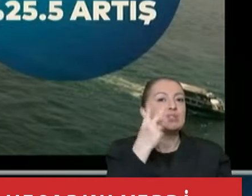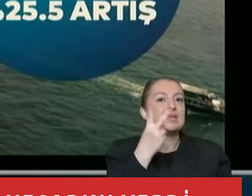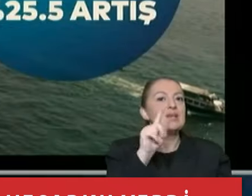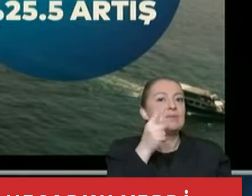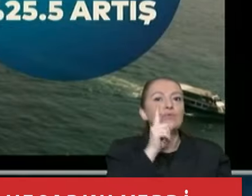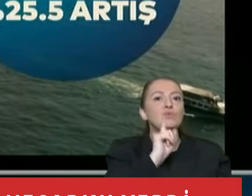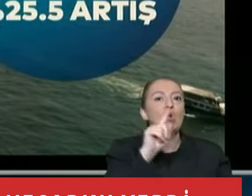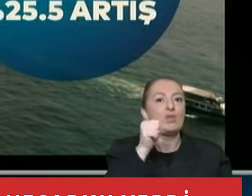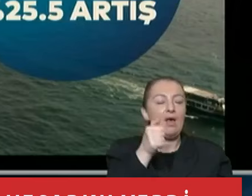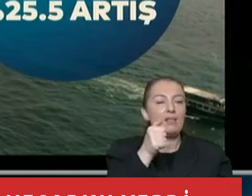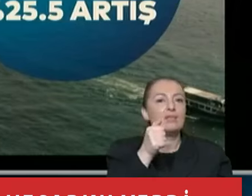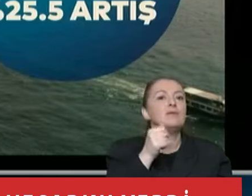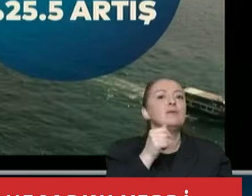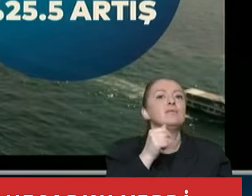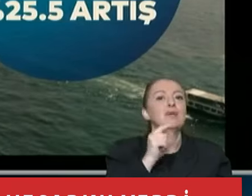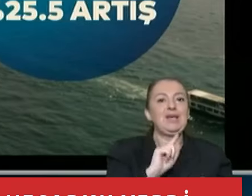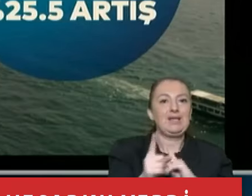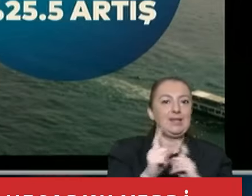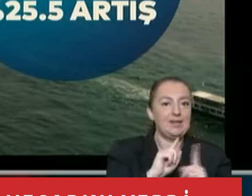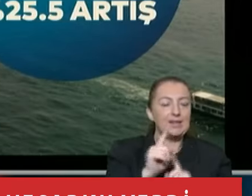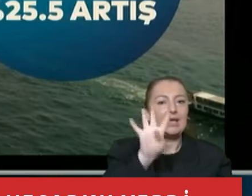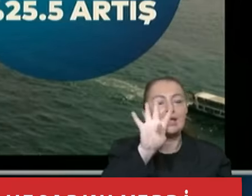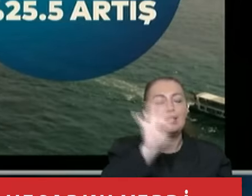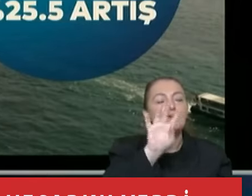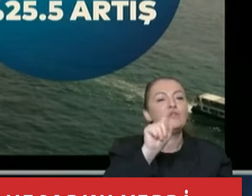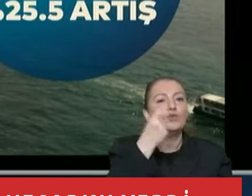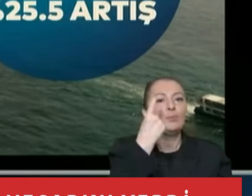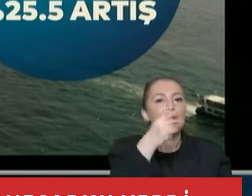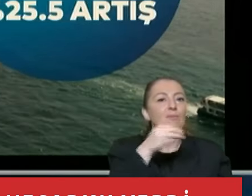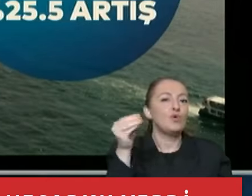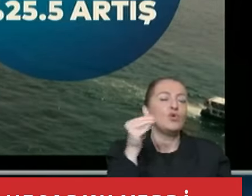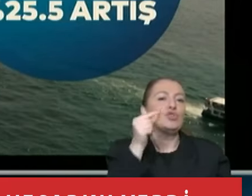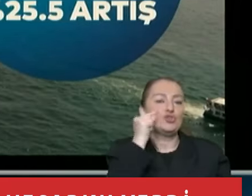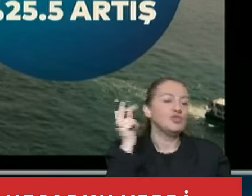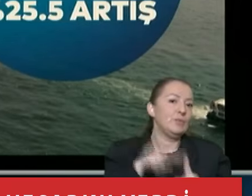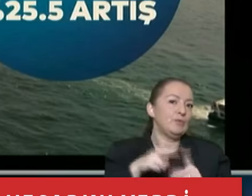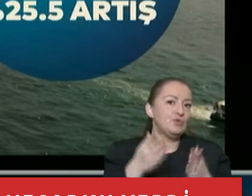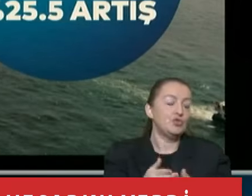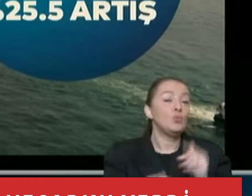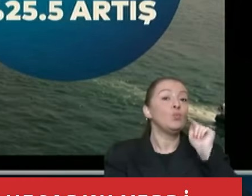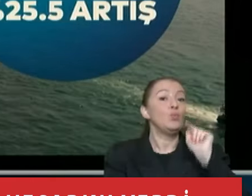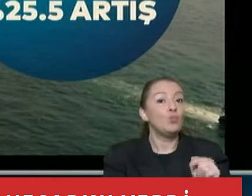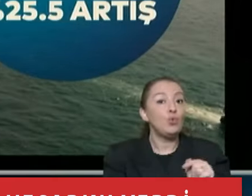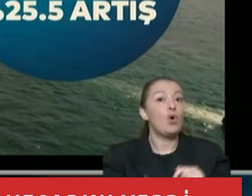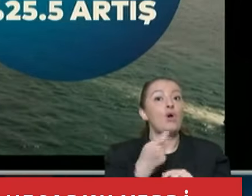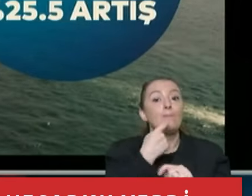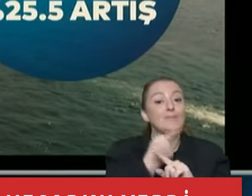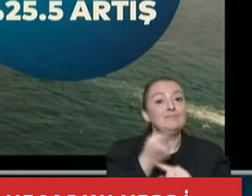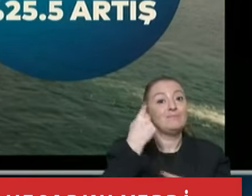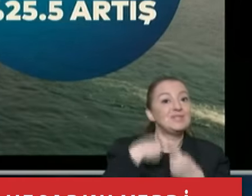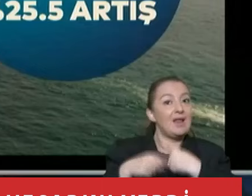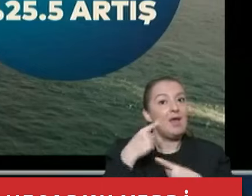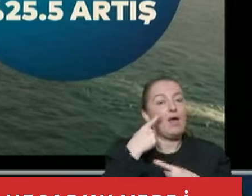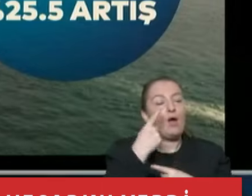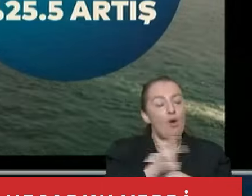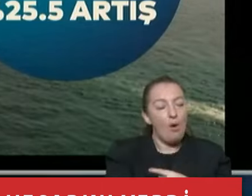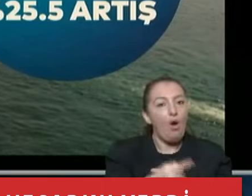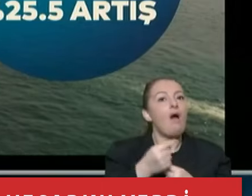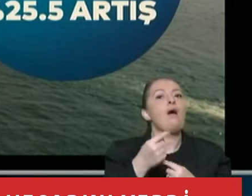11116 sefer yaparak 40.1 milyon yolcu taşımıştır bu önceki yıla oranla sefer